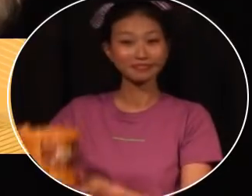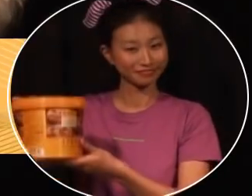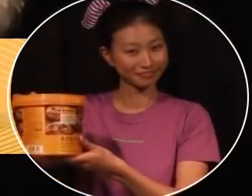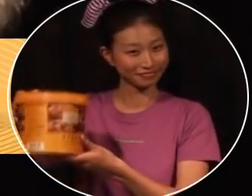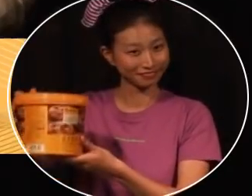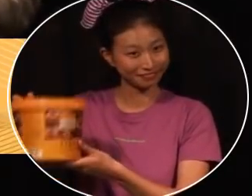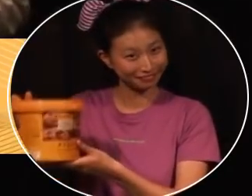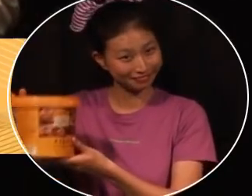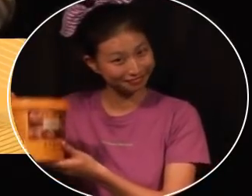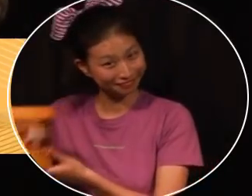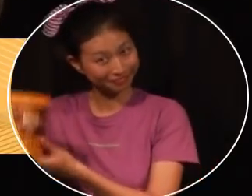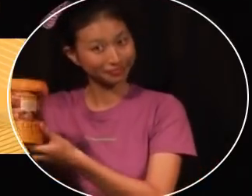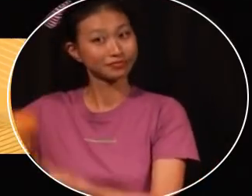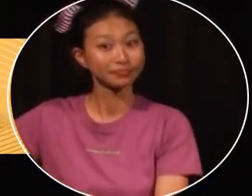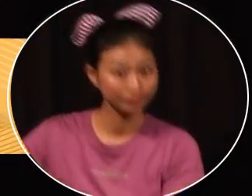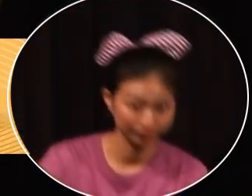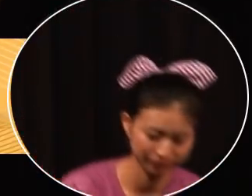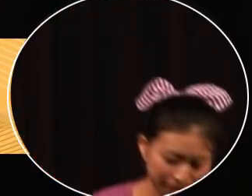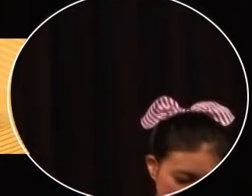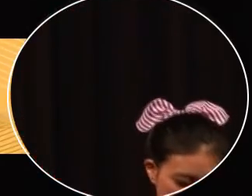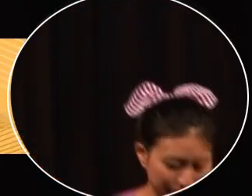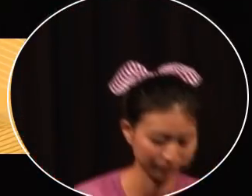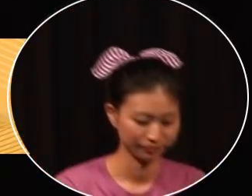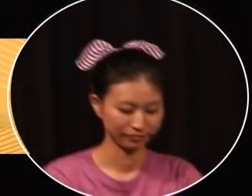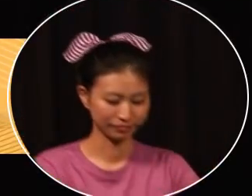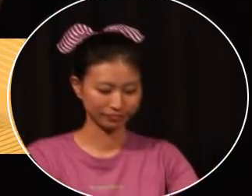了小孩子竞争力的问题。对，